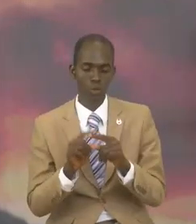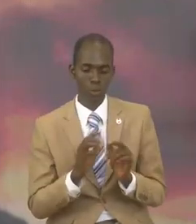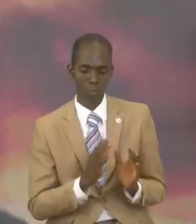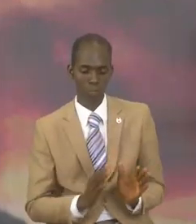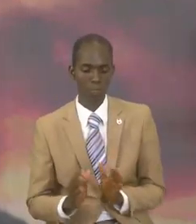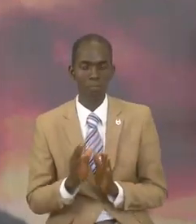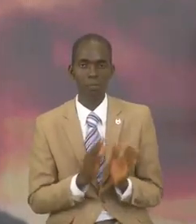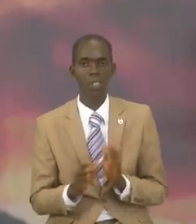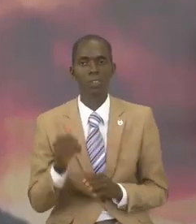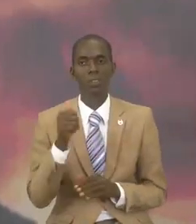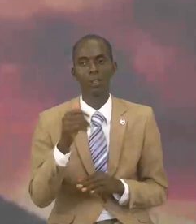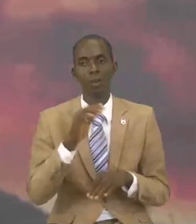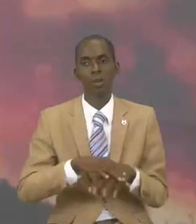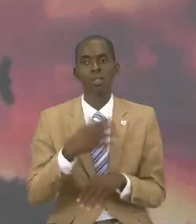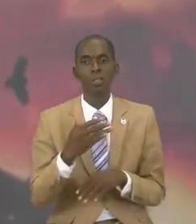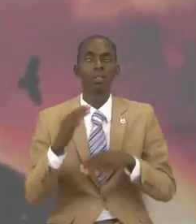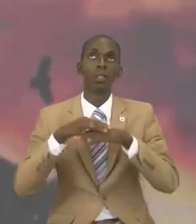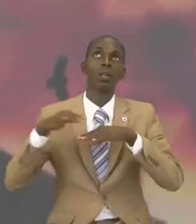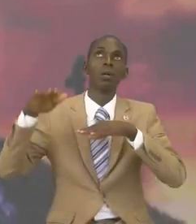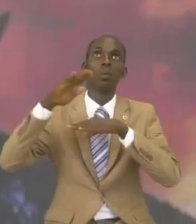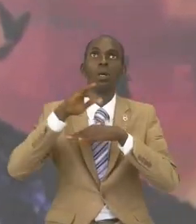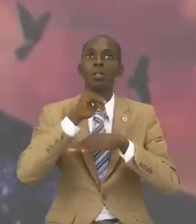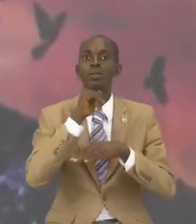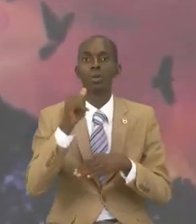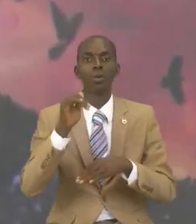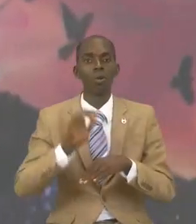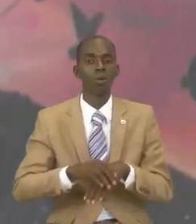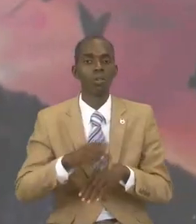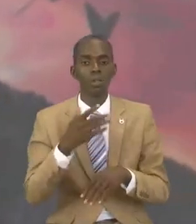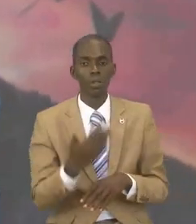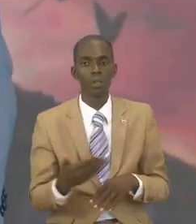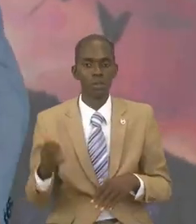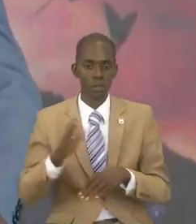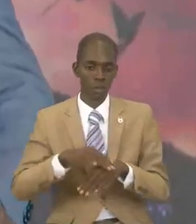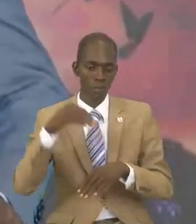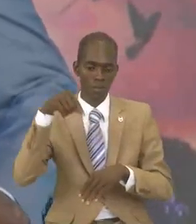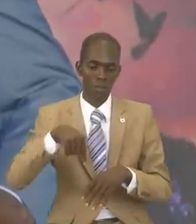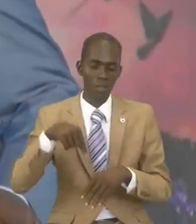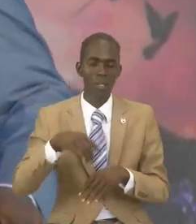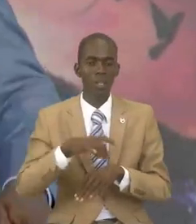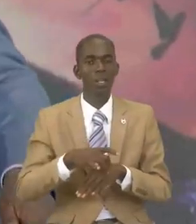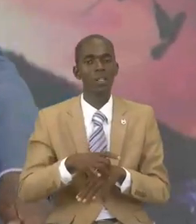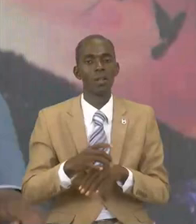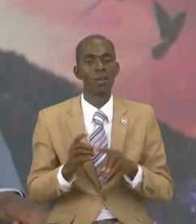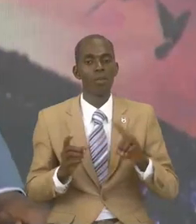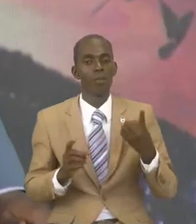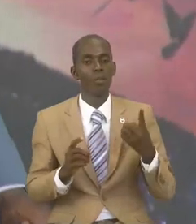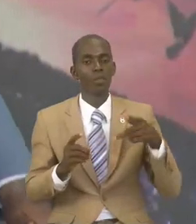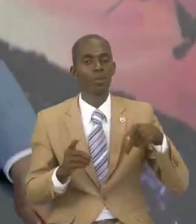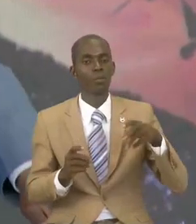tu continues de t'affectionner aux choses d'en haut et non à celles qui sont sur la terre. 1